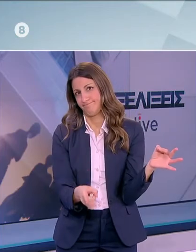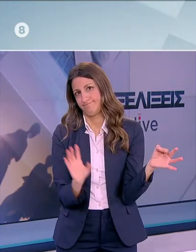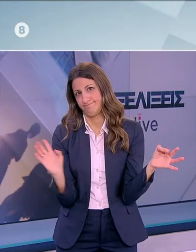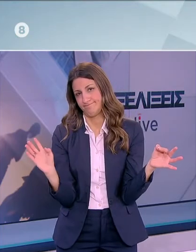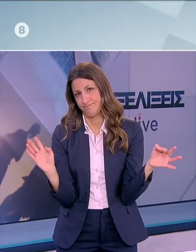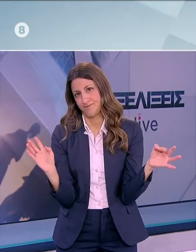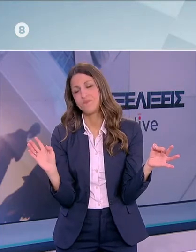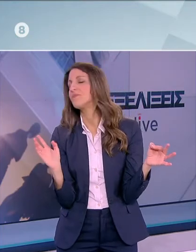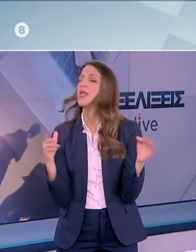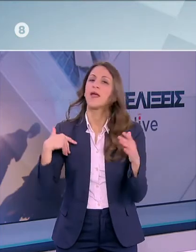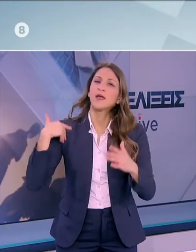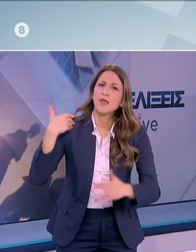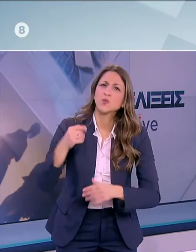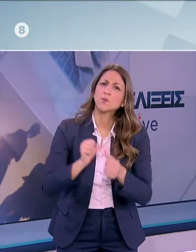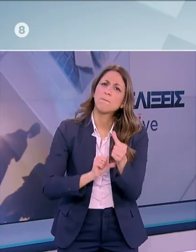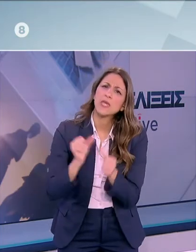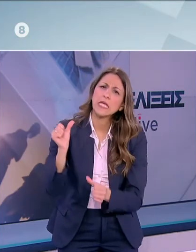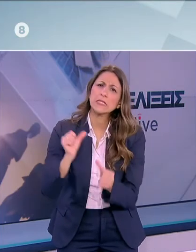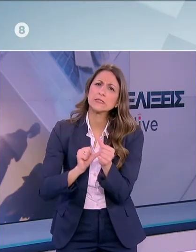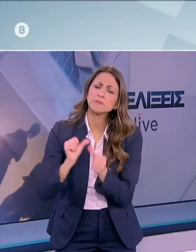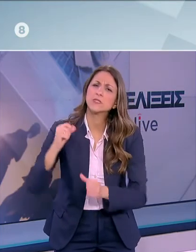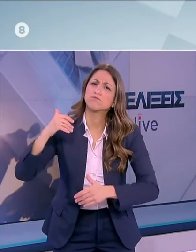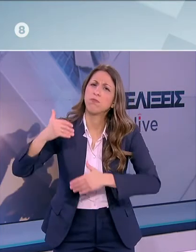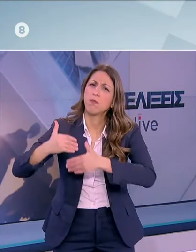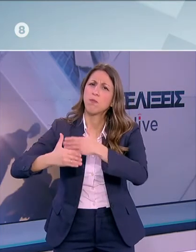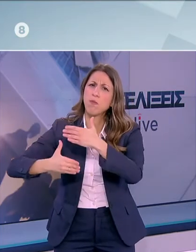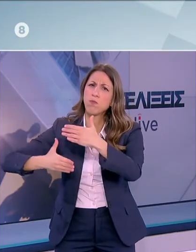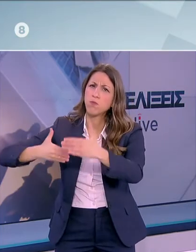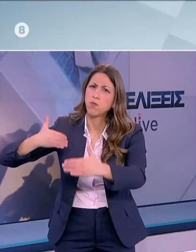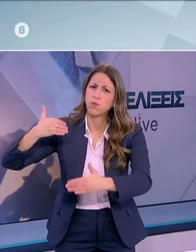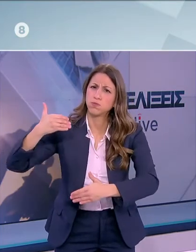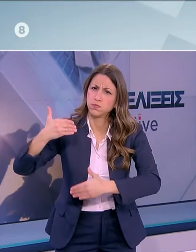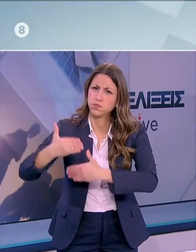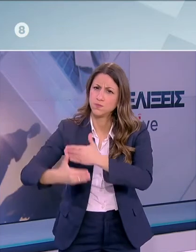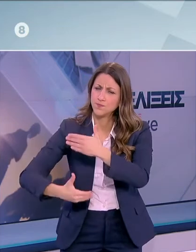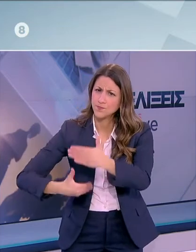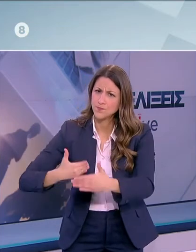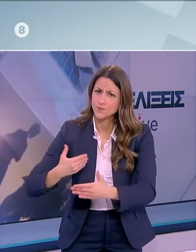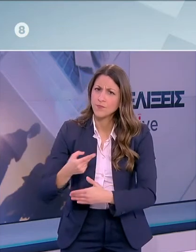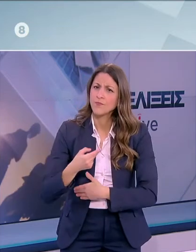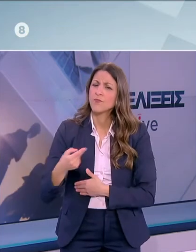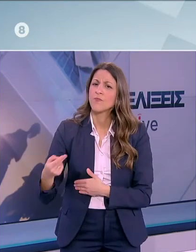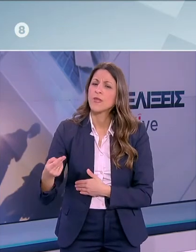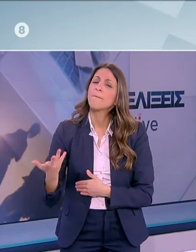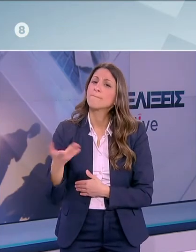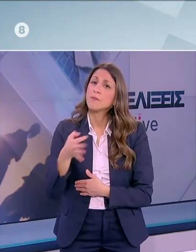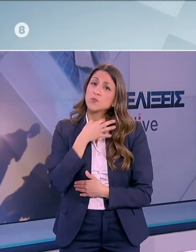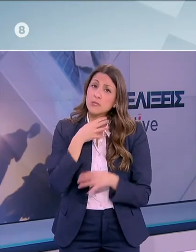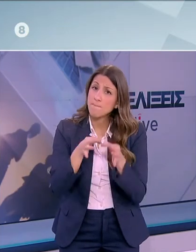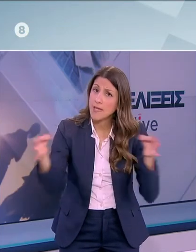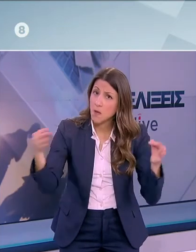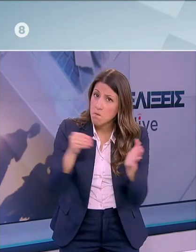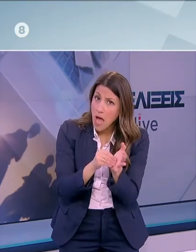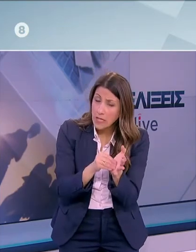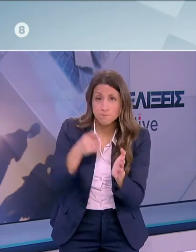Όσο περνάει ο καιρός και αυτά που λέει ο αγαπητός κύριος Βενιζέλος, επαναληπτικά lockdown, μπορεί να απαιτηθούν, μπορεί να μην